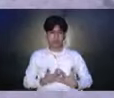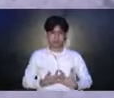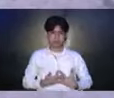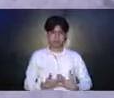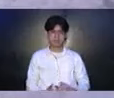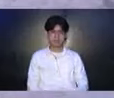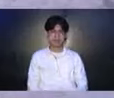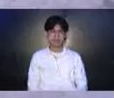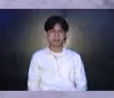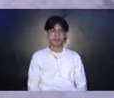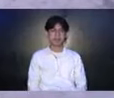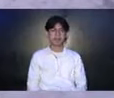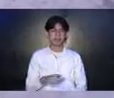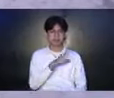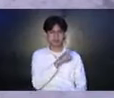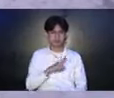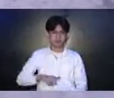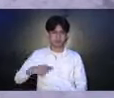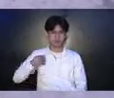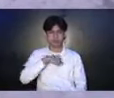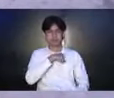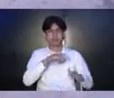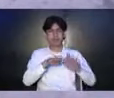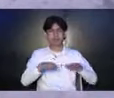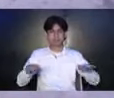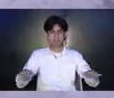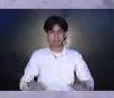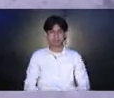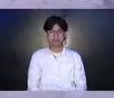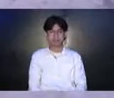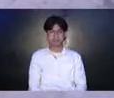Lord, we are your children here today.